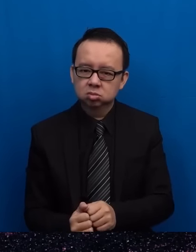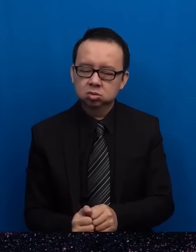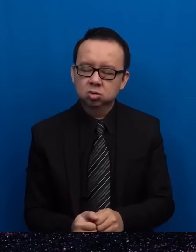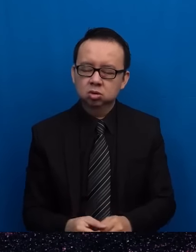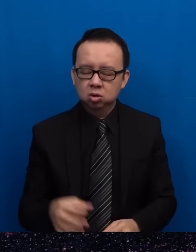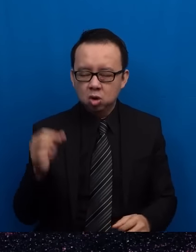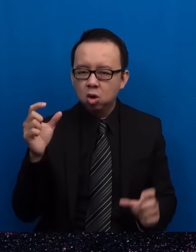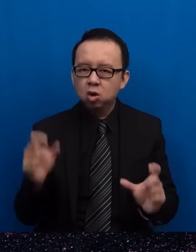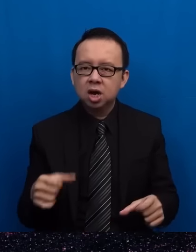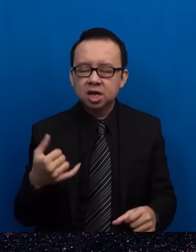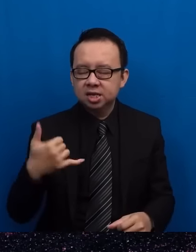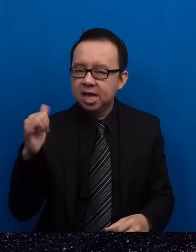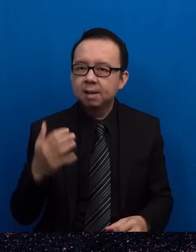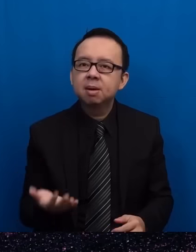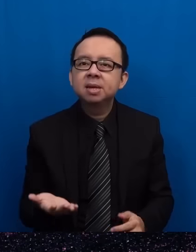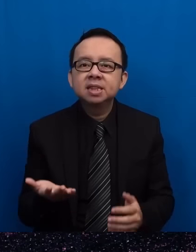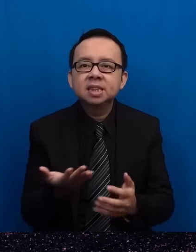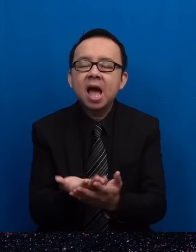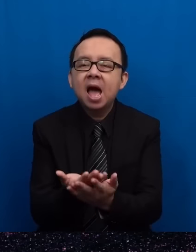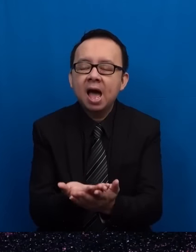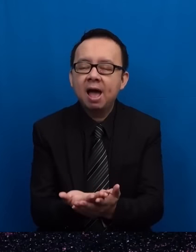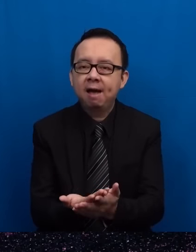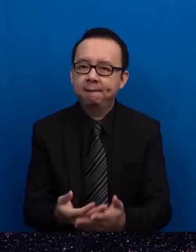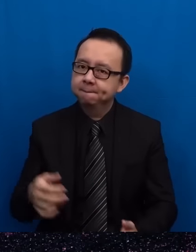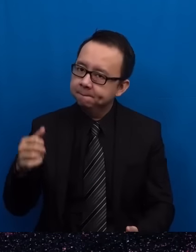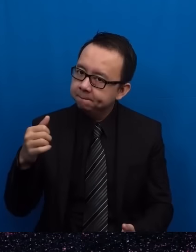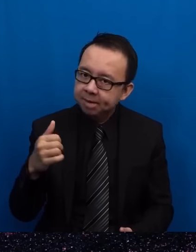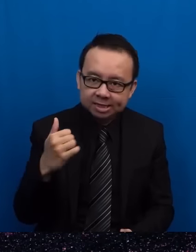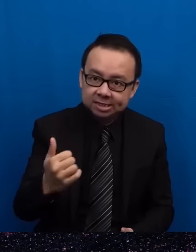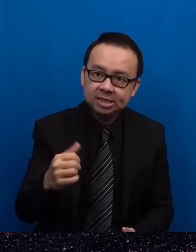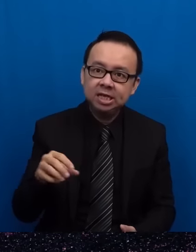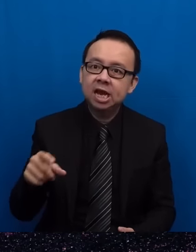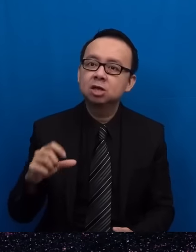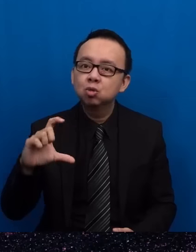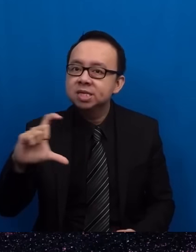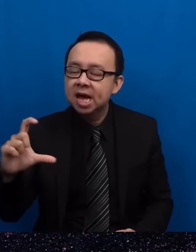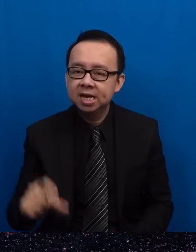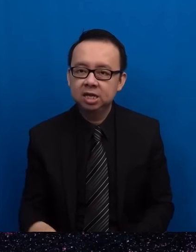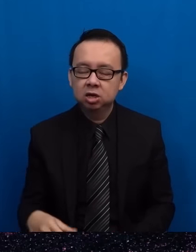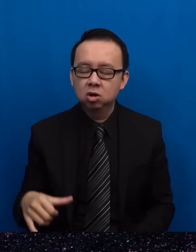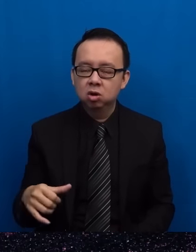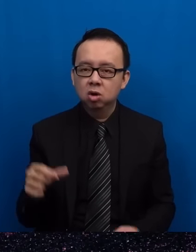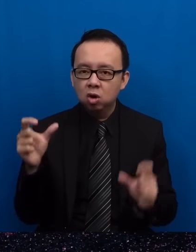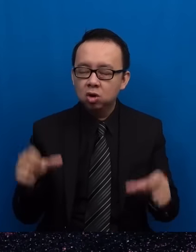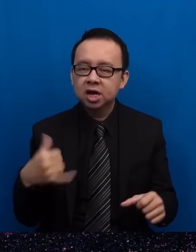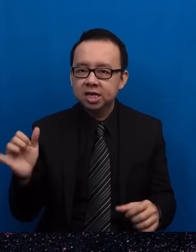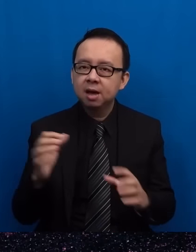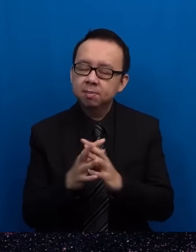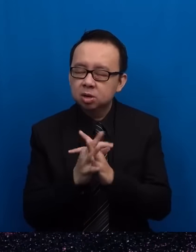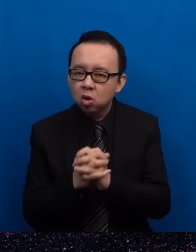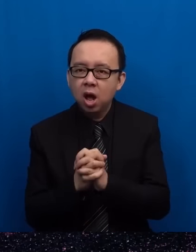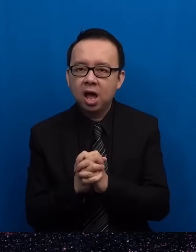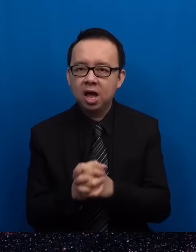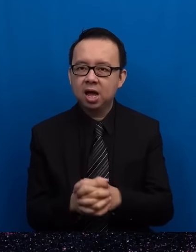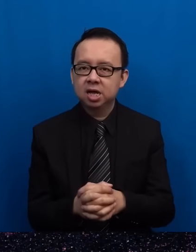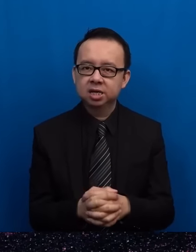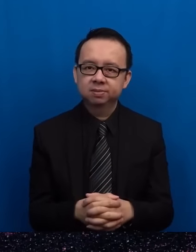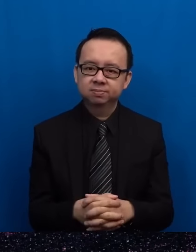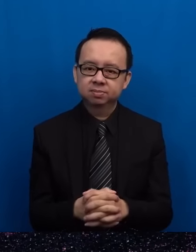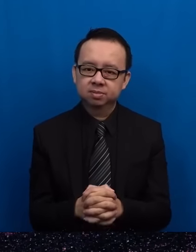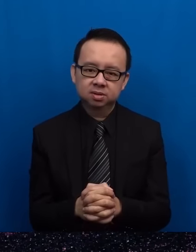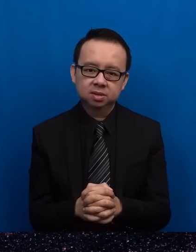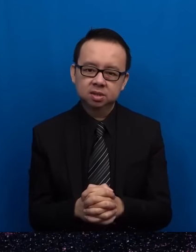meminta pasti lanjut mencari. Orang yang berdoa tidak akan tinggal diam.